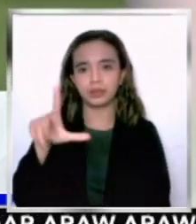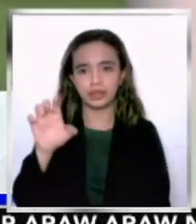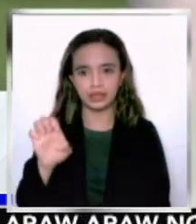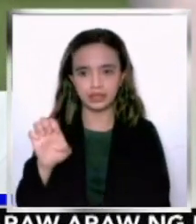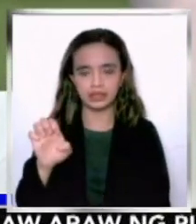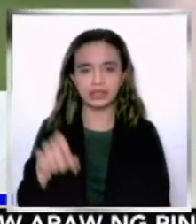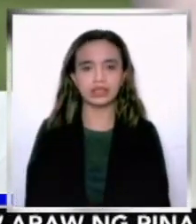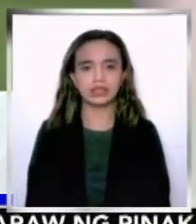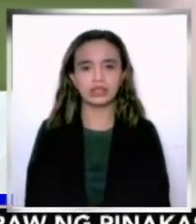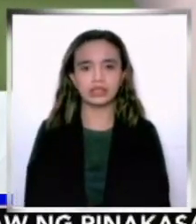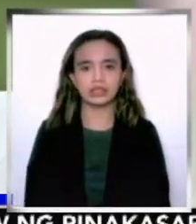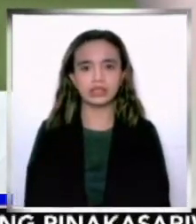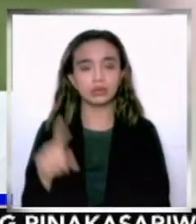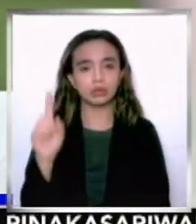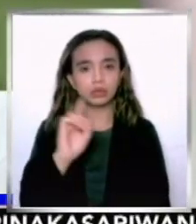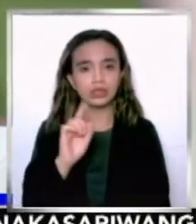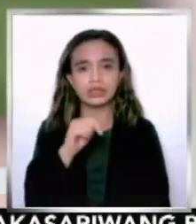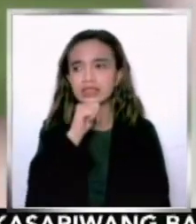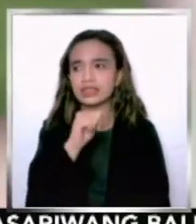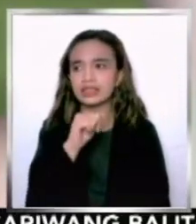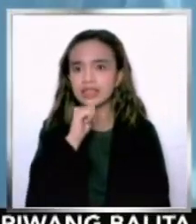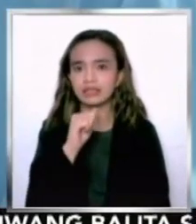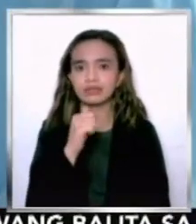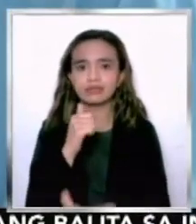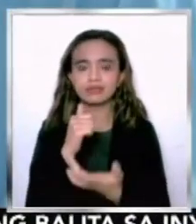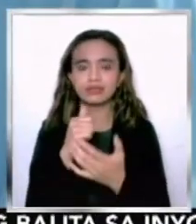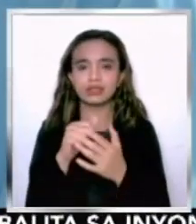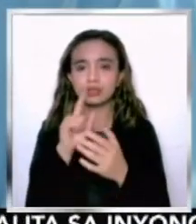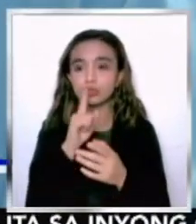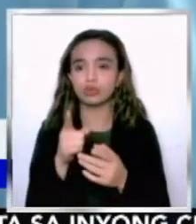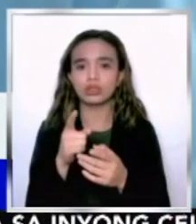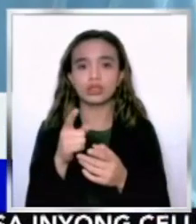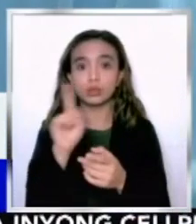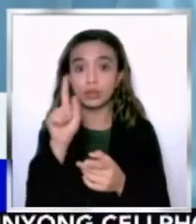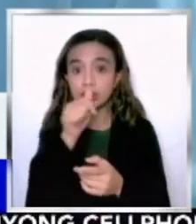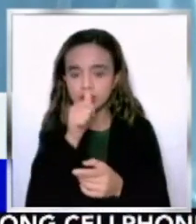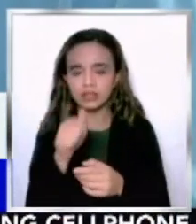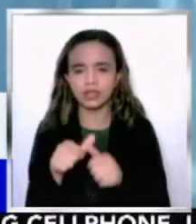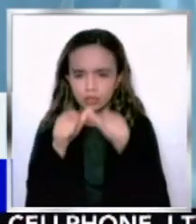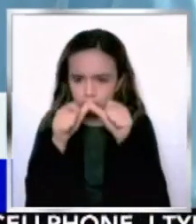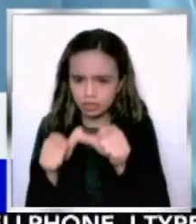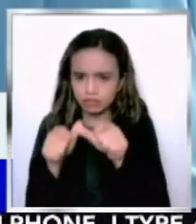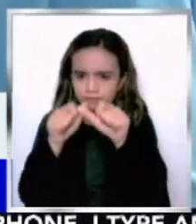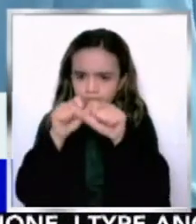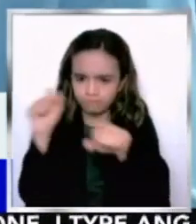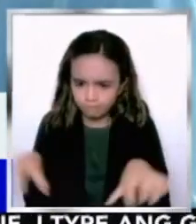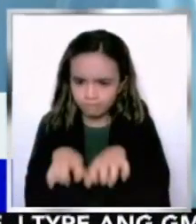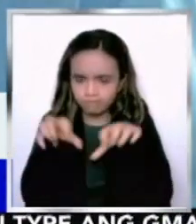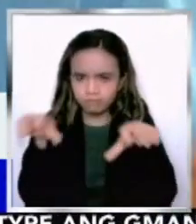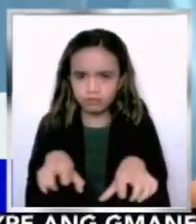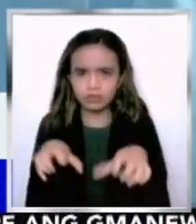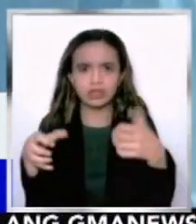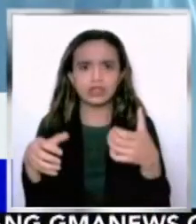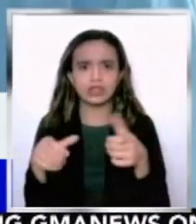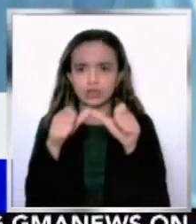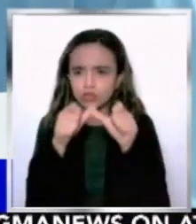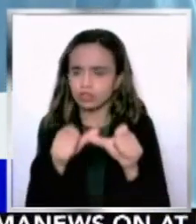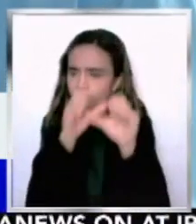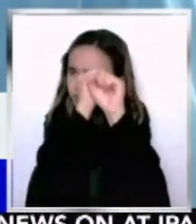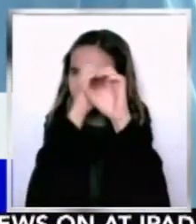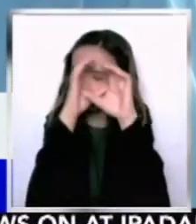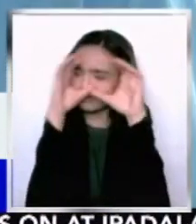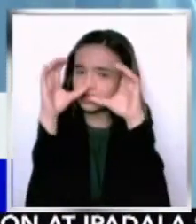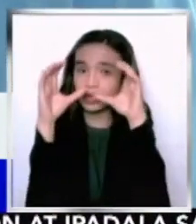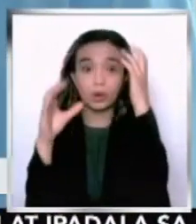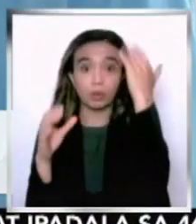sikreto ang kanilang naging sandata. Keep working, keep dreaming. Back your dreams with work, hard work, kasi hindi